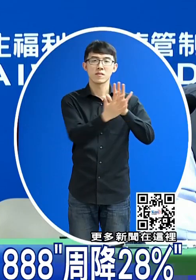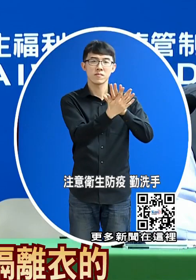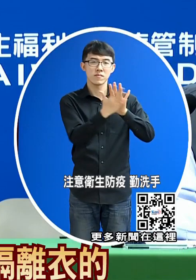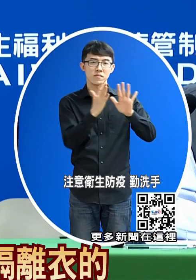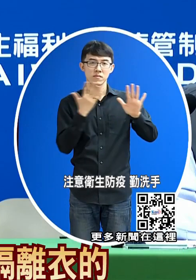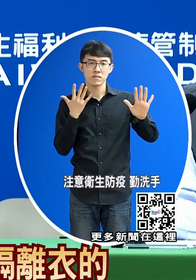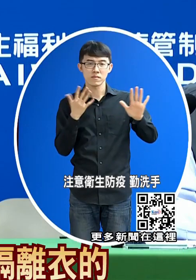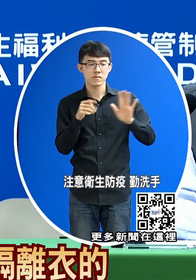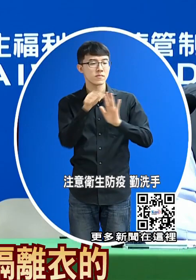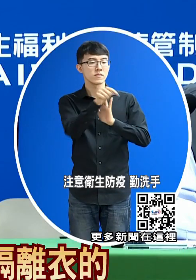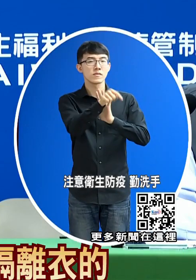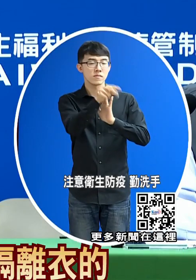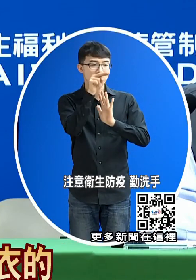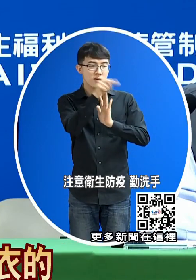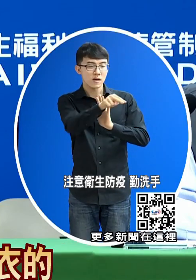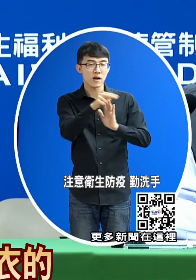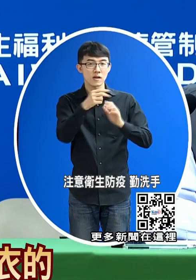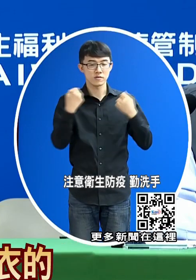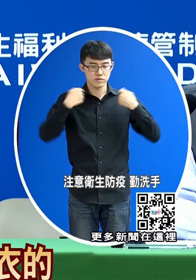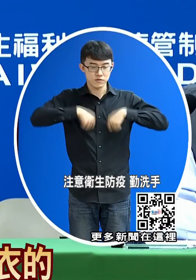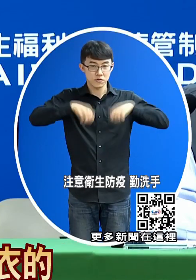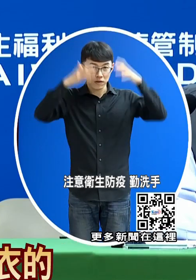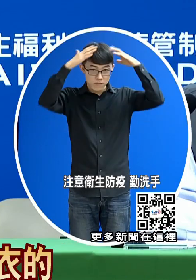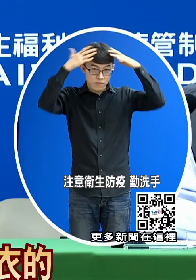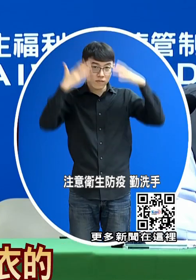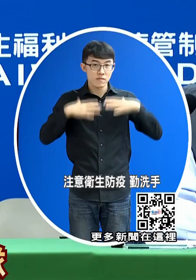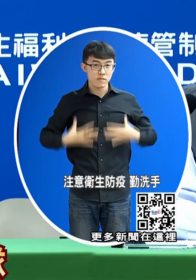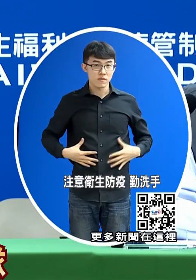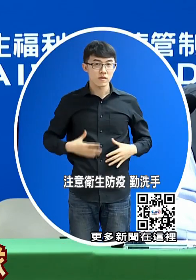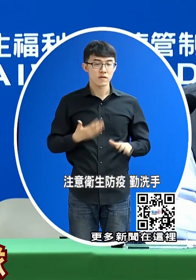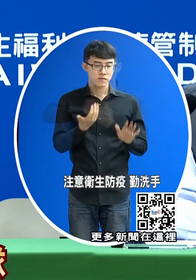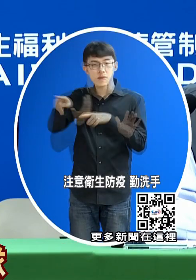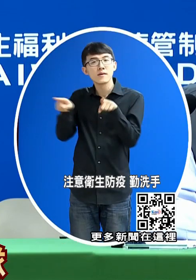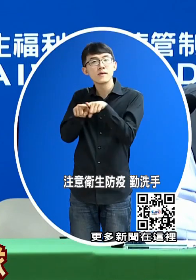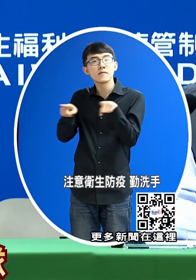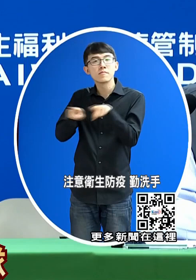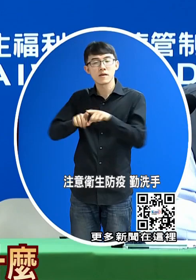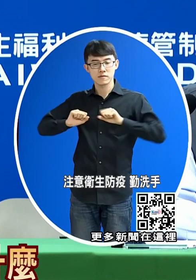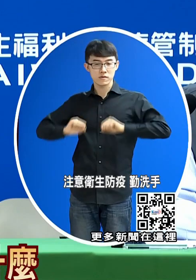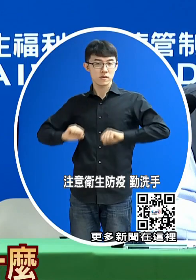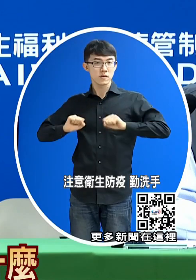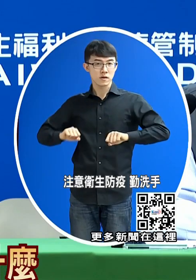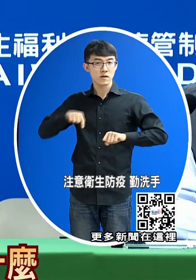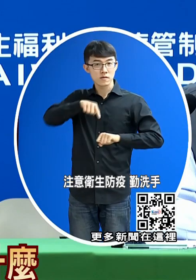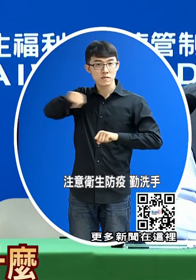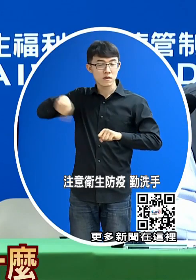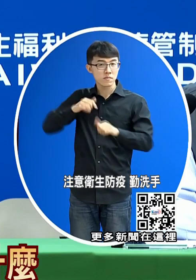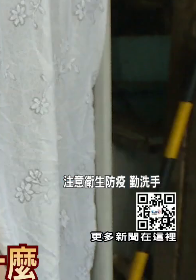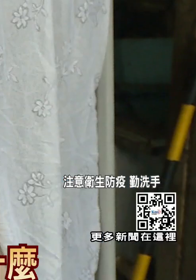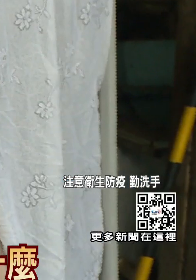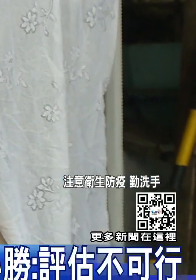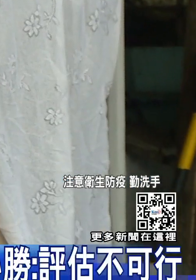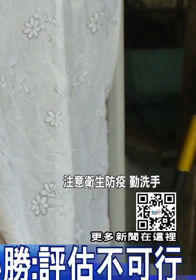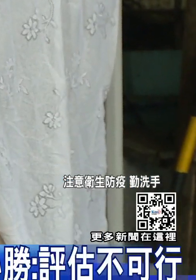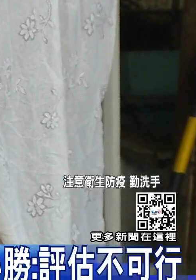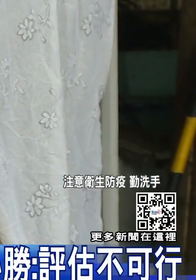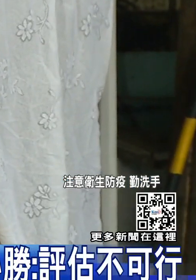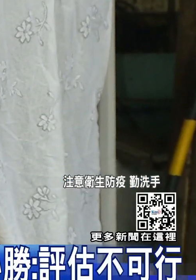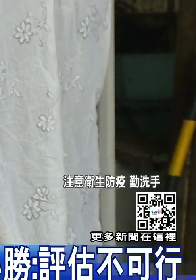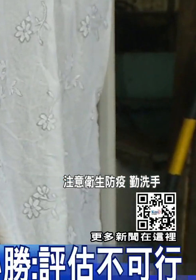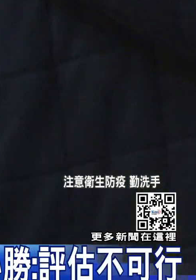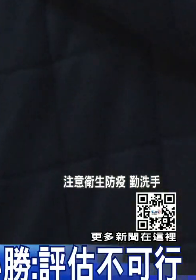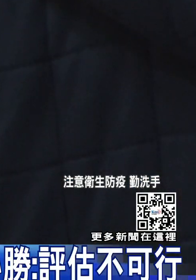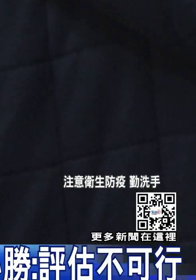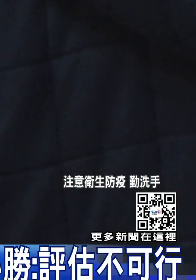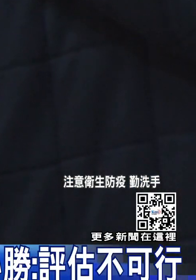前面有一个穿隔离衣的，后面也有几个穿隔离衣的，那这跟你一起排队，民众的感受又是什么？ 一个月前就